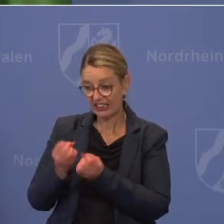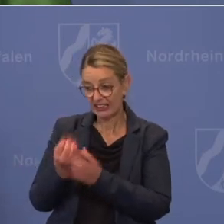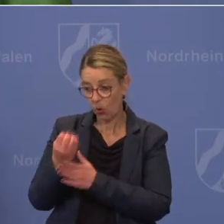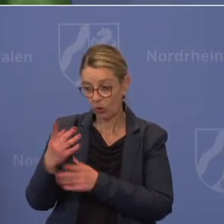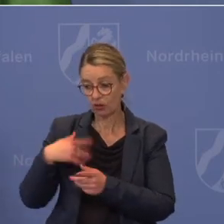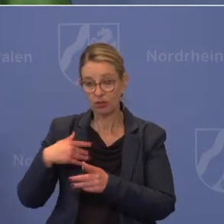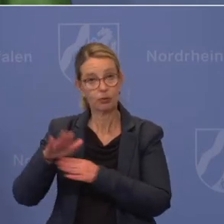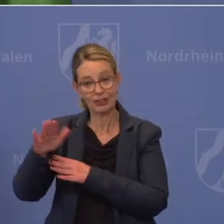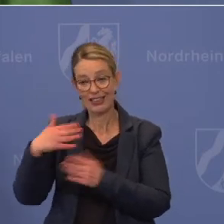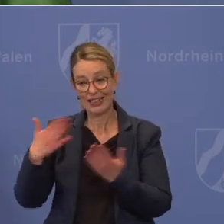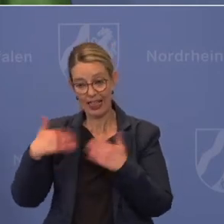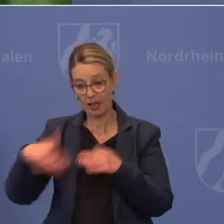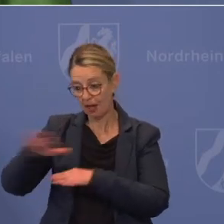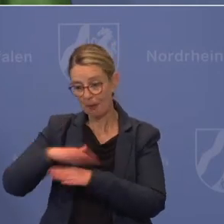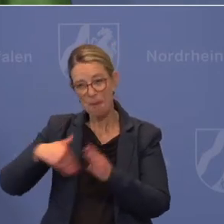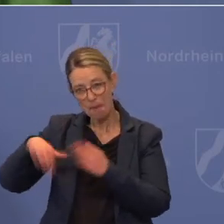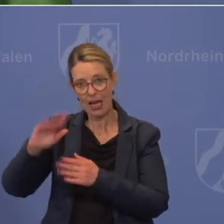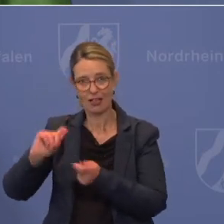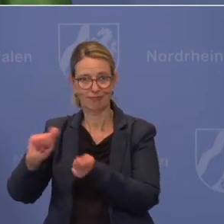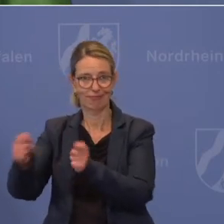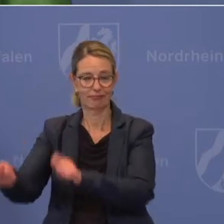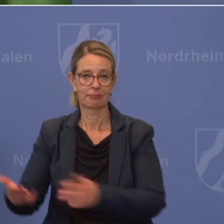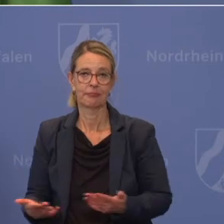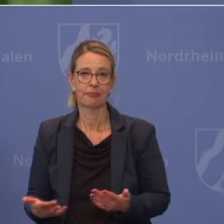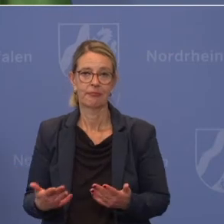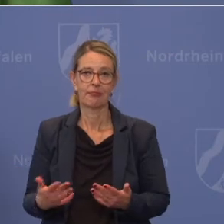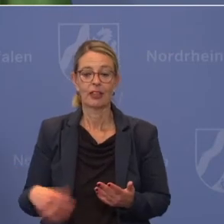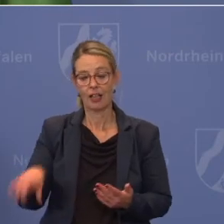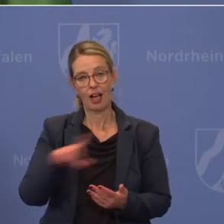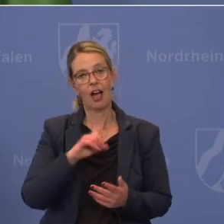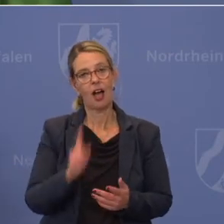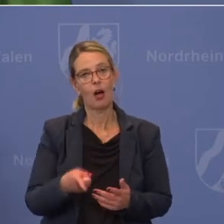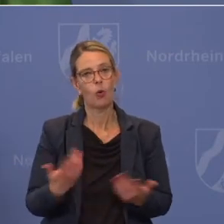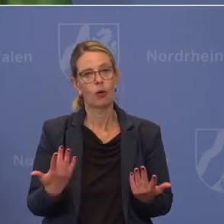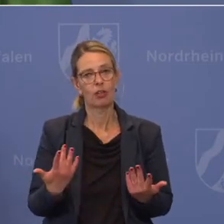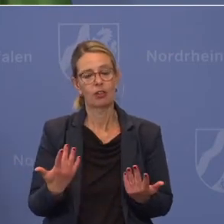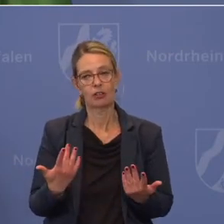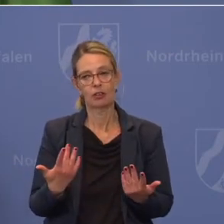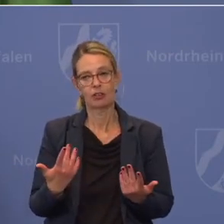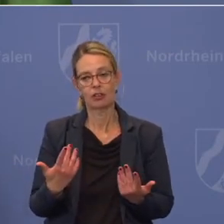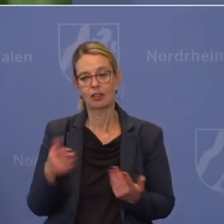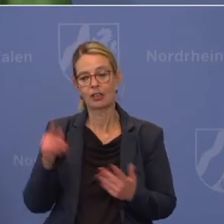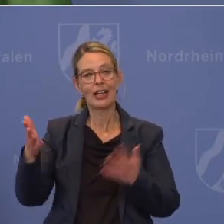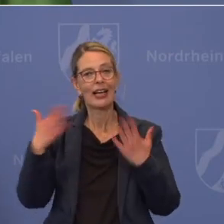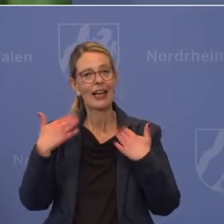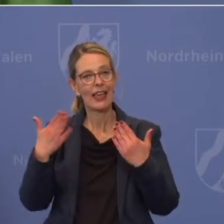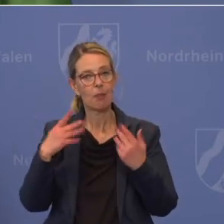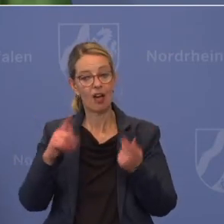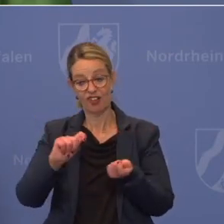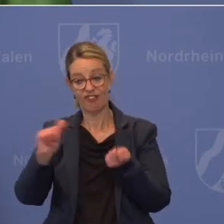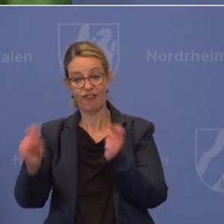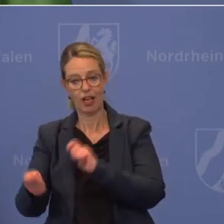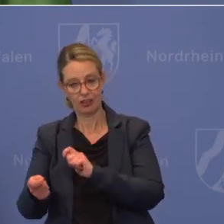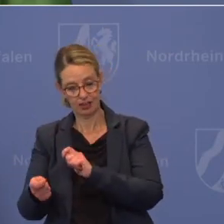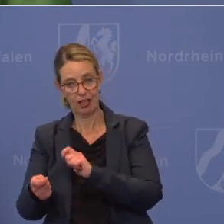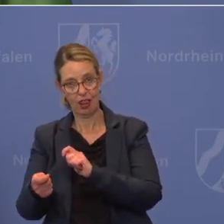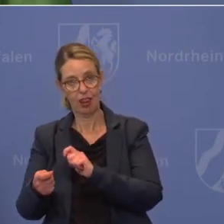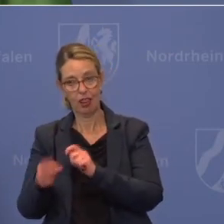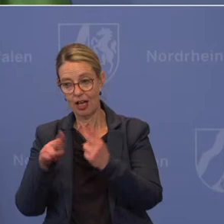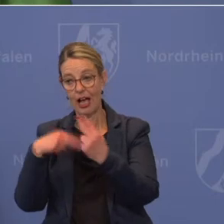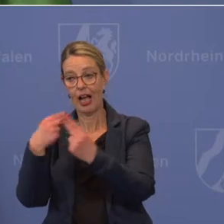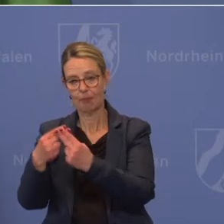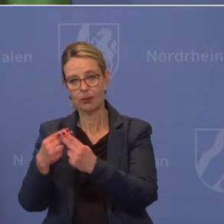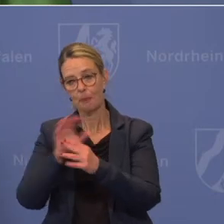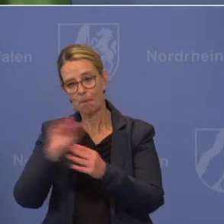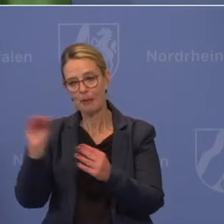Klimaschutztechnologien auszuschöpfen und dabei auch Maßnahmen zur Anpassung an den Klimawandel noch besser zu